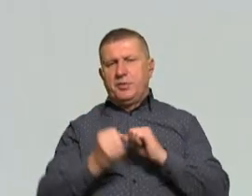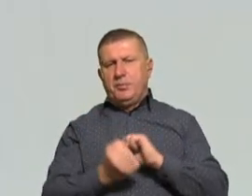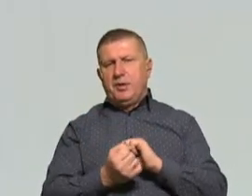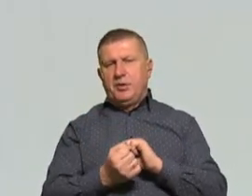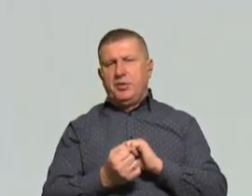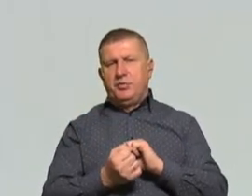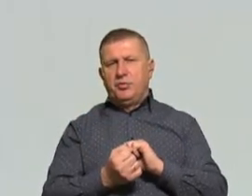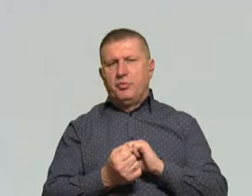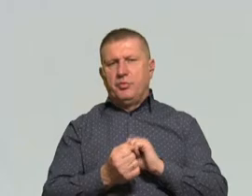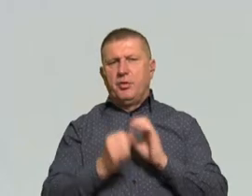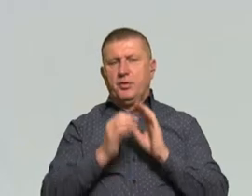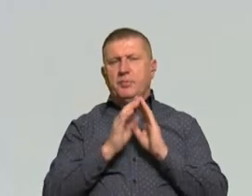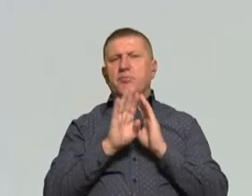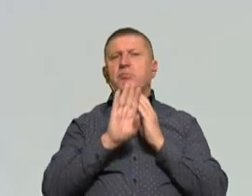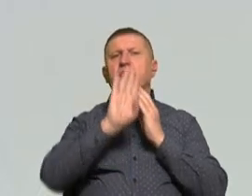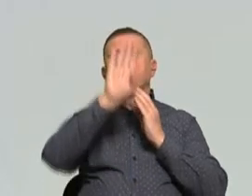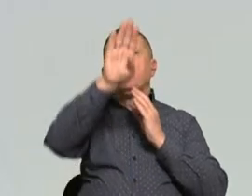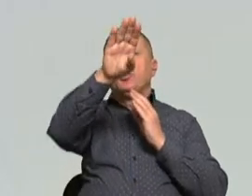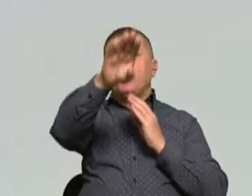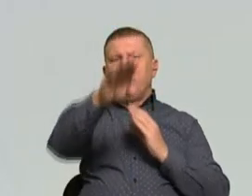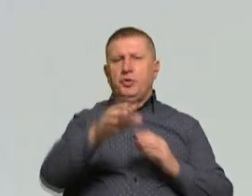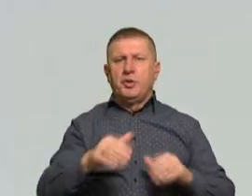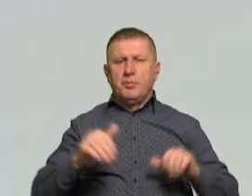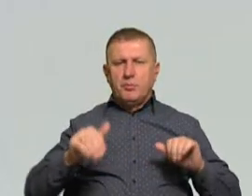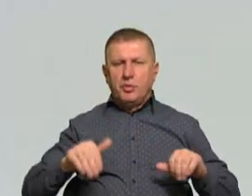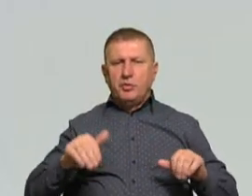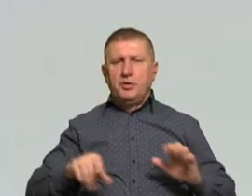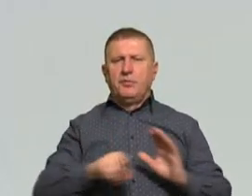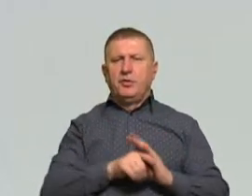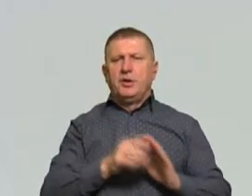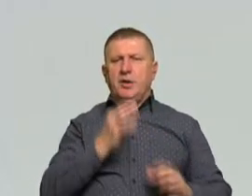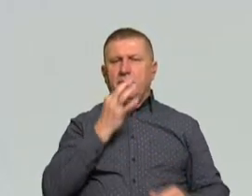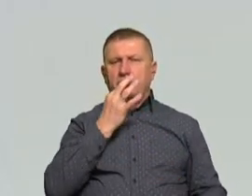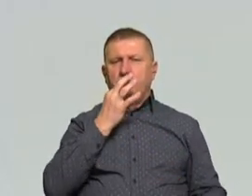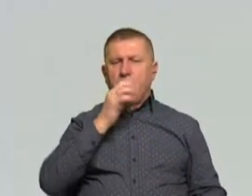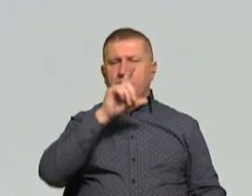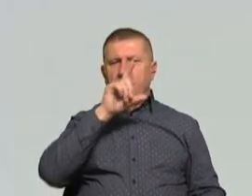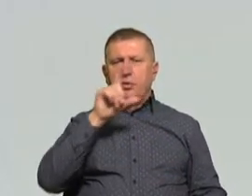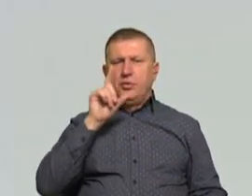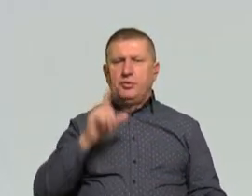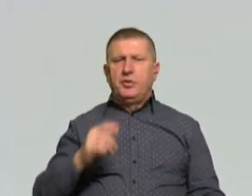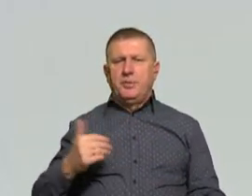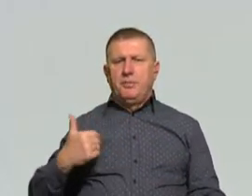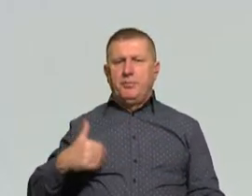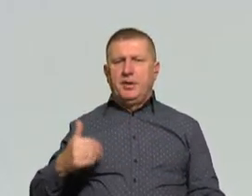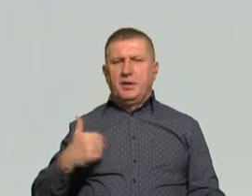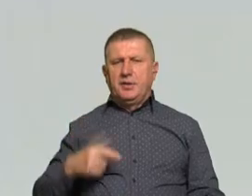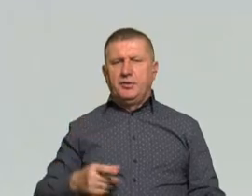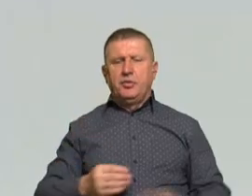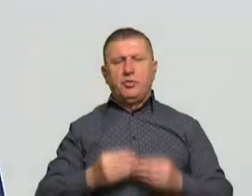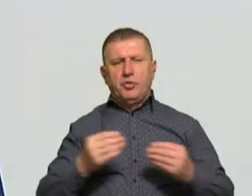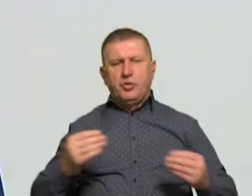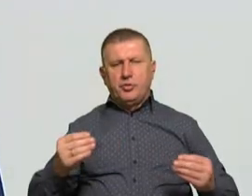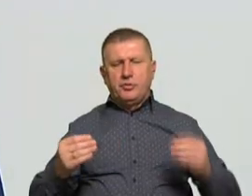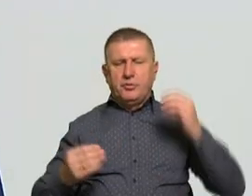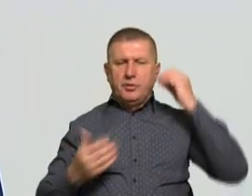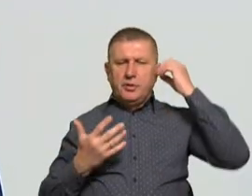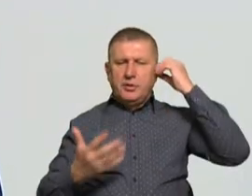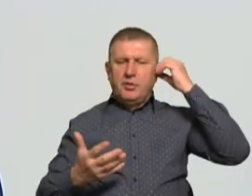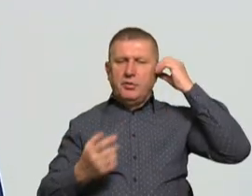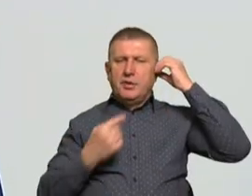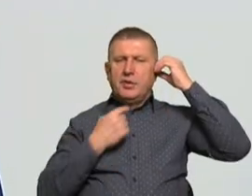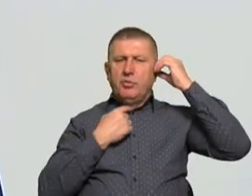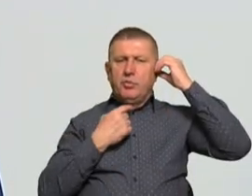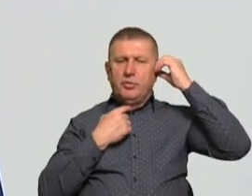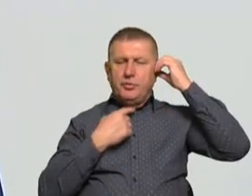pod tym przyszłościowym kątem, żeby to były szanse dla tych młodych ludzi, żeby Bielsko nam się po prostu rozwijało. I chciałbym państwa zachęcić